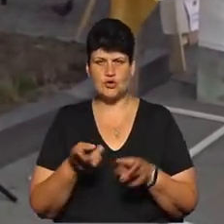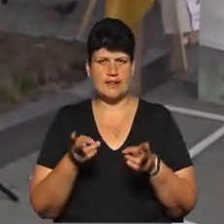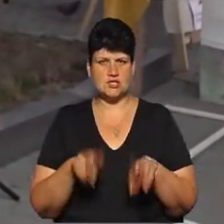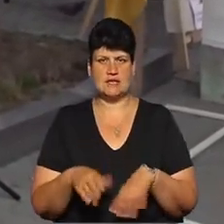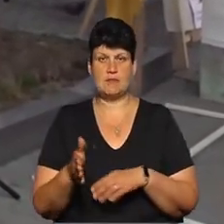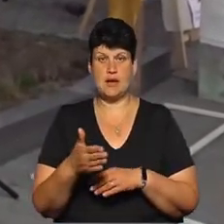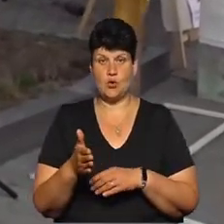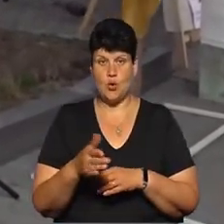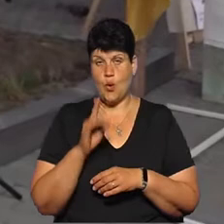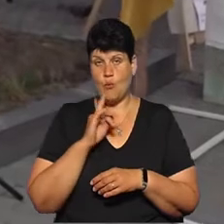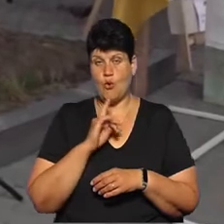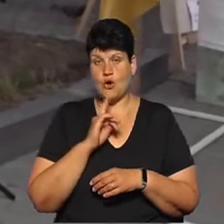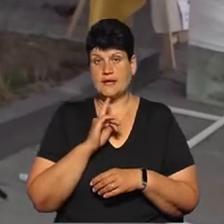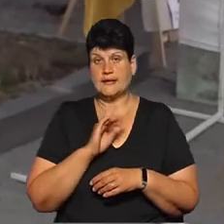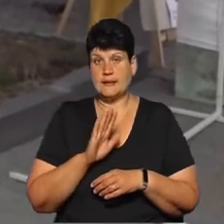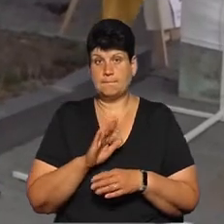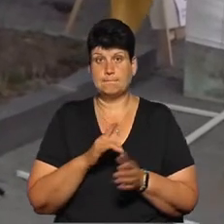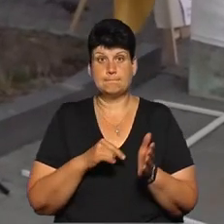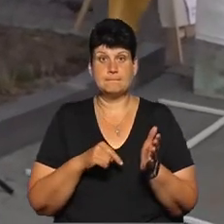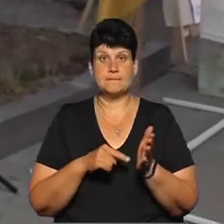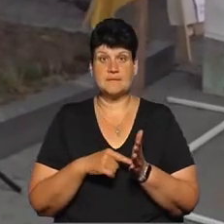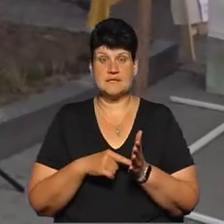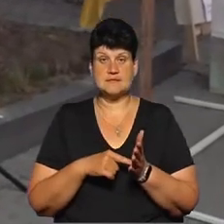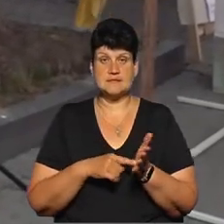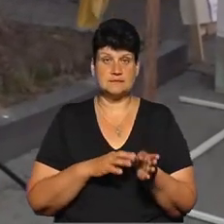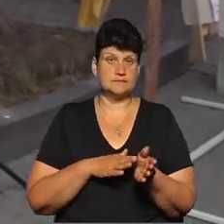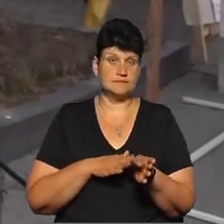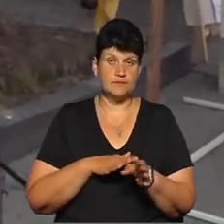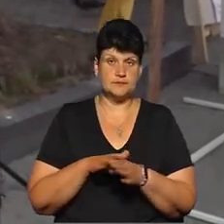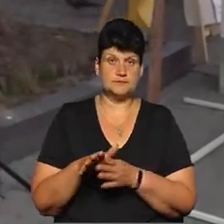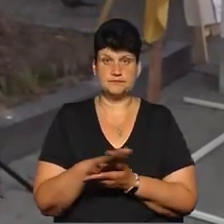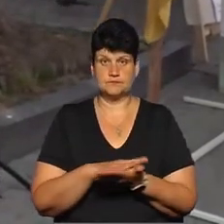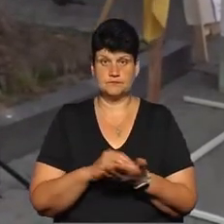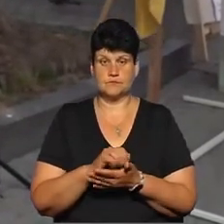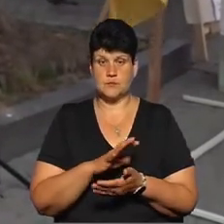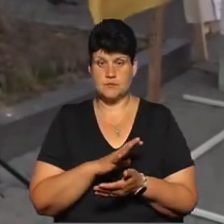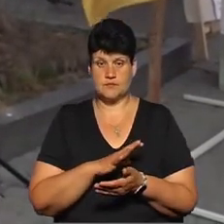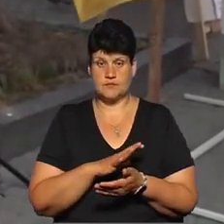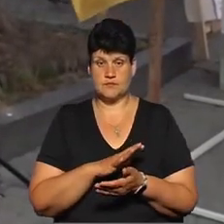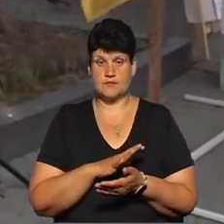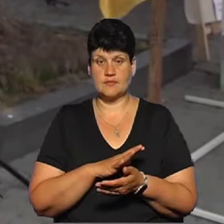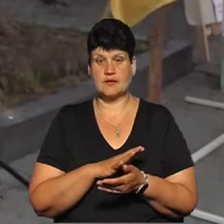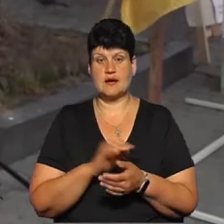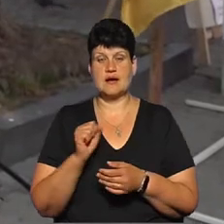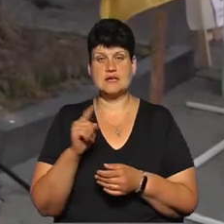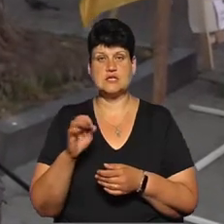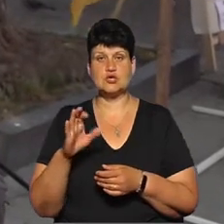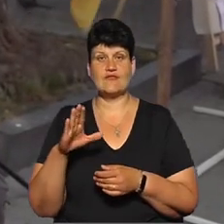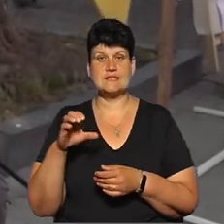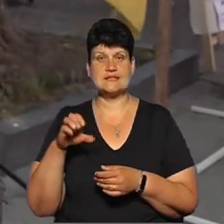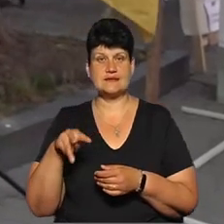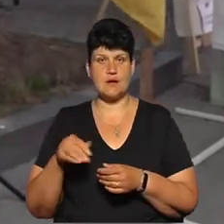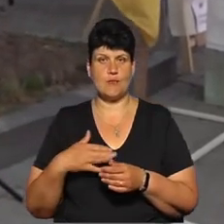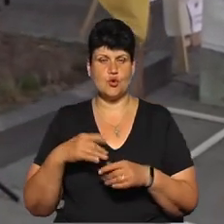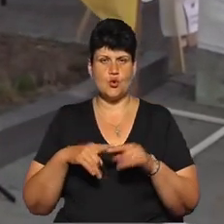же місто ще зруйноване. Зараз на Азовсталі мої друзі, родичі знаходяться.